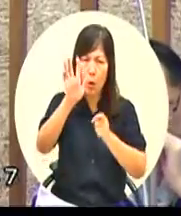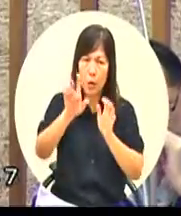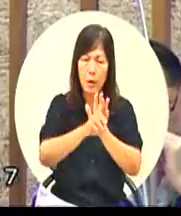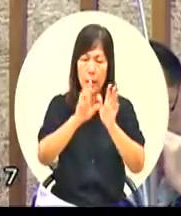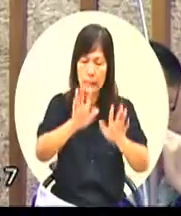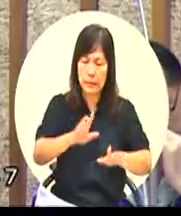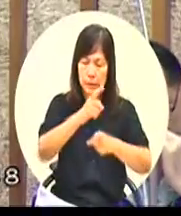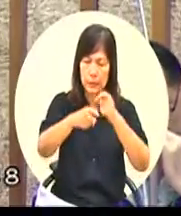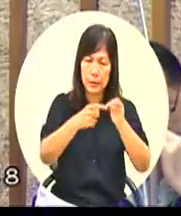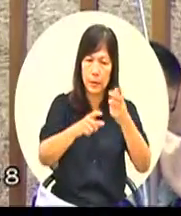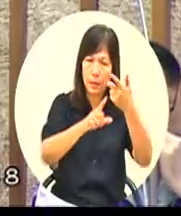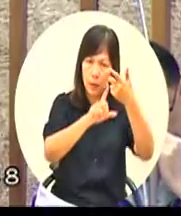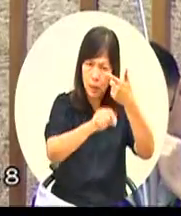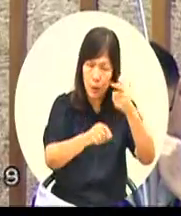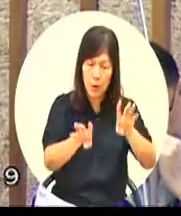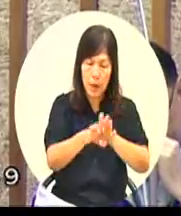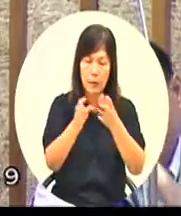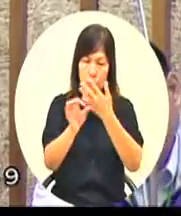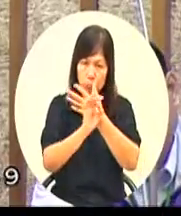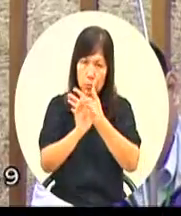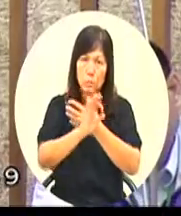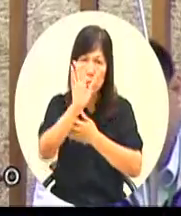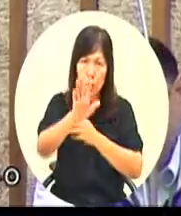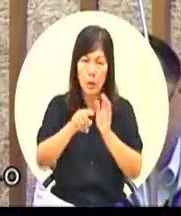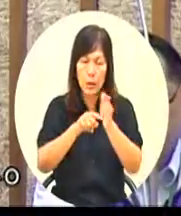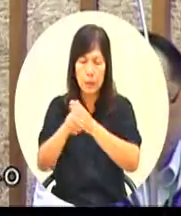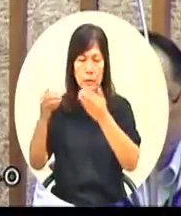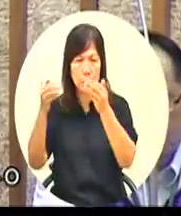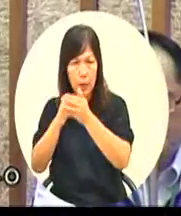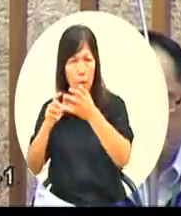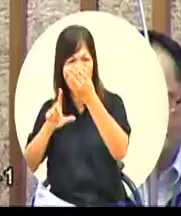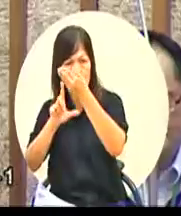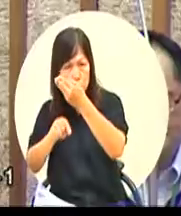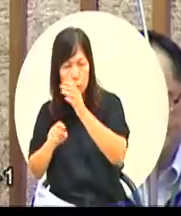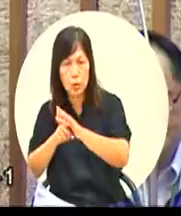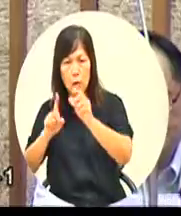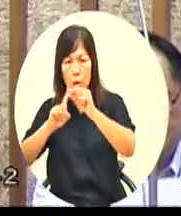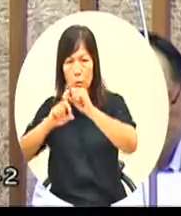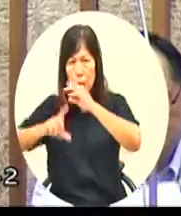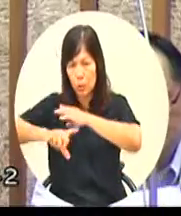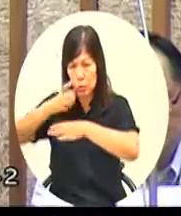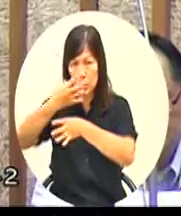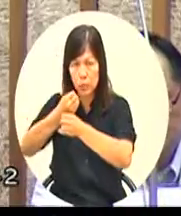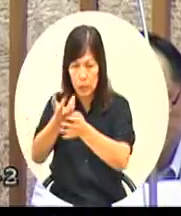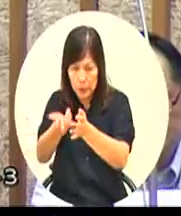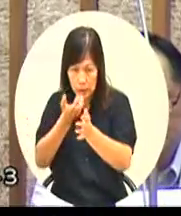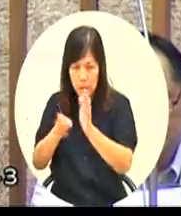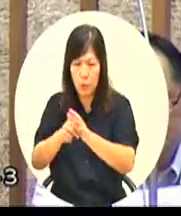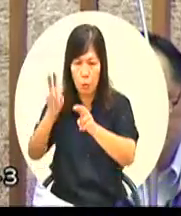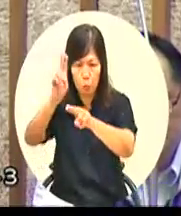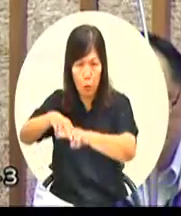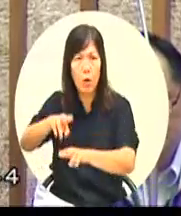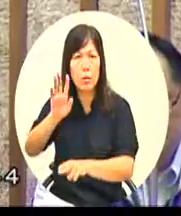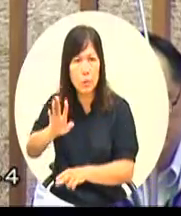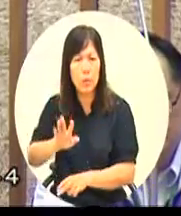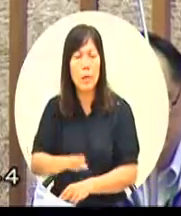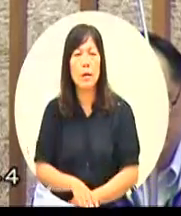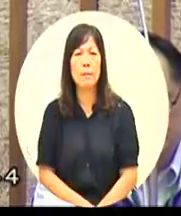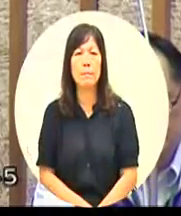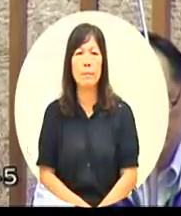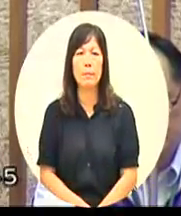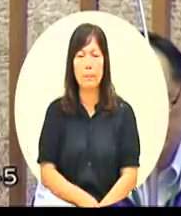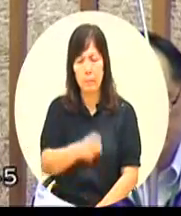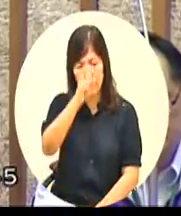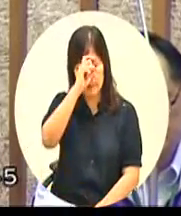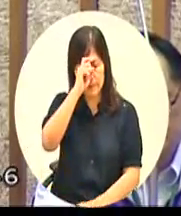年的六月就开始试闯关，到9月的中秋节之前啊，之后才把它关闭啊，所以也是希望说